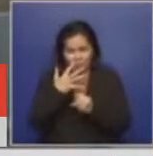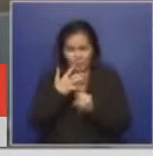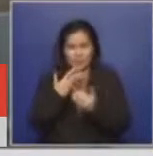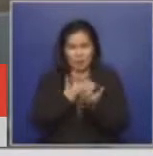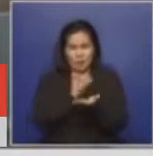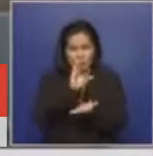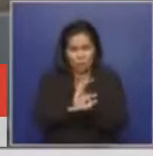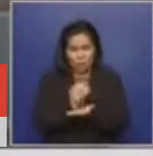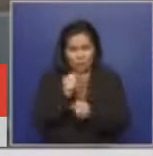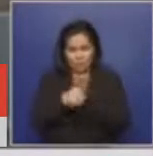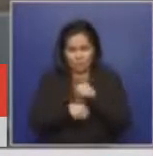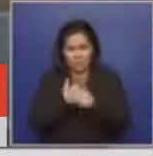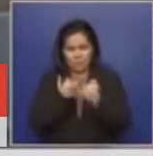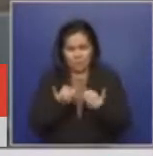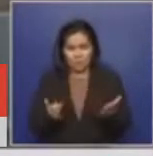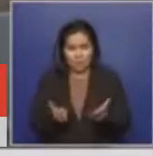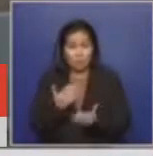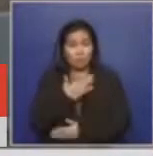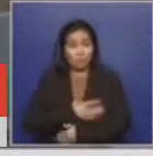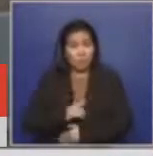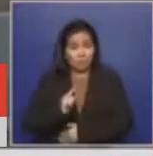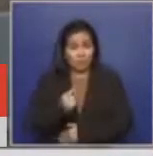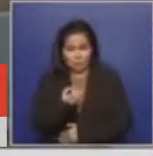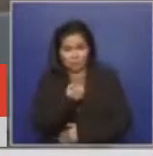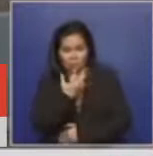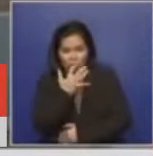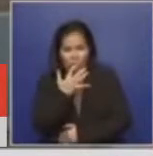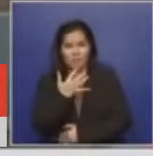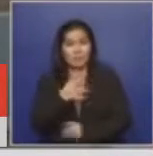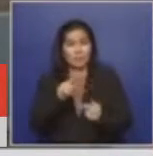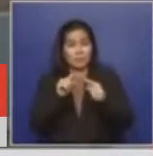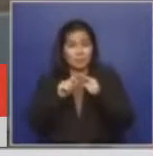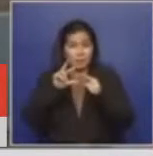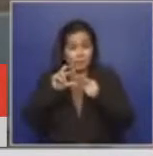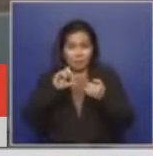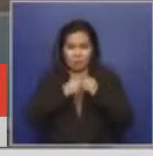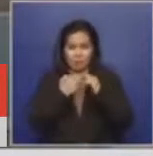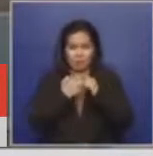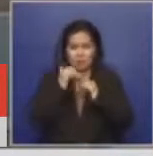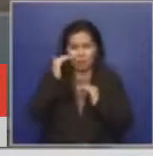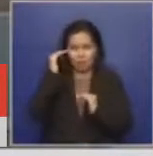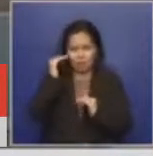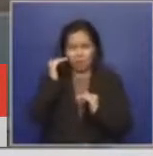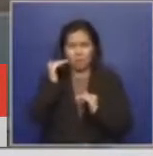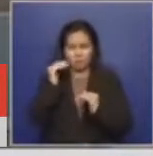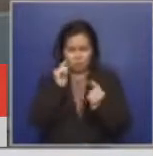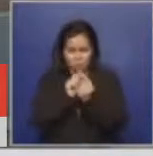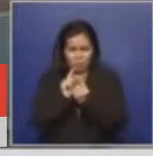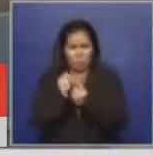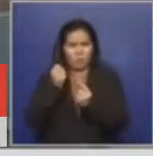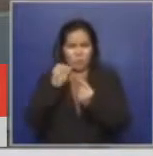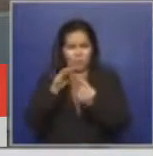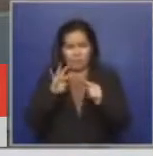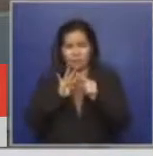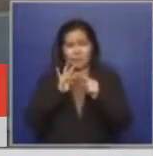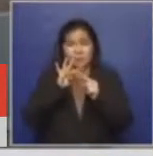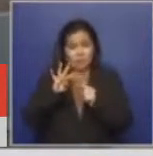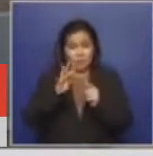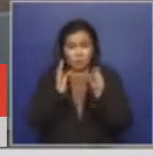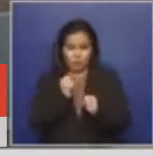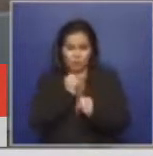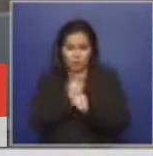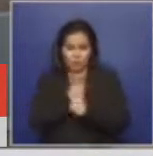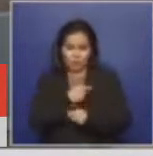เหลื่อมล้ำยังสูง 4. การแก้ไขปัญหากำลังใจเจ้าที่ส